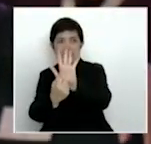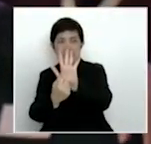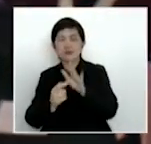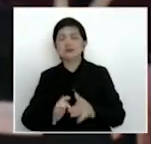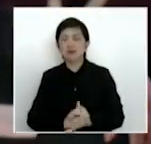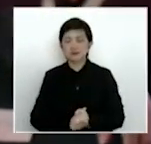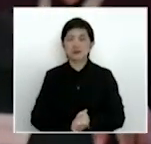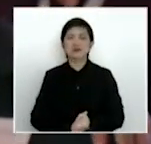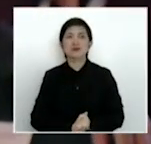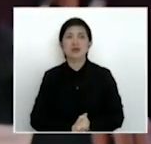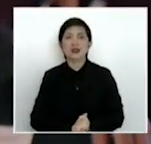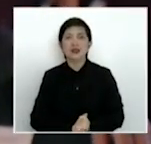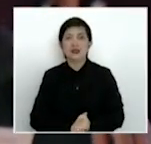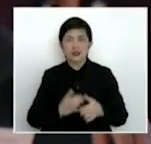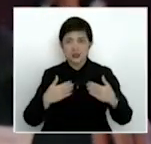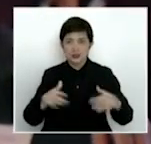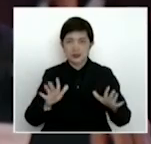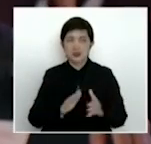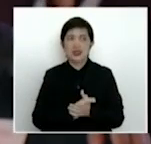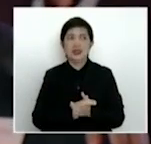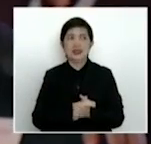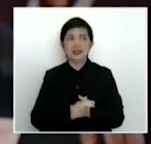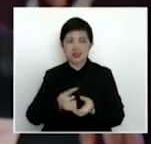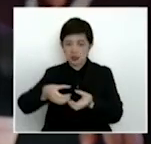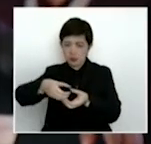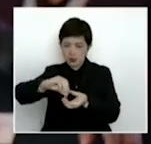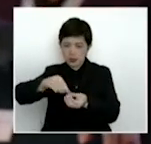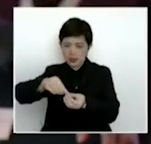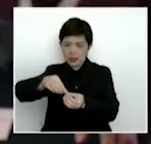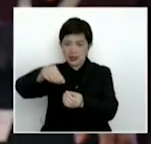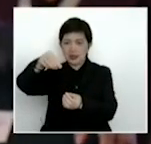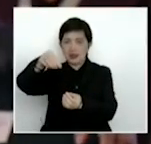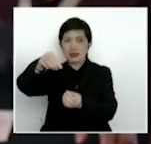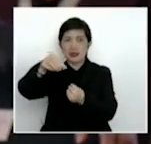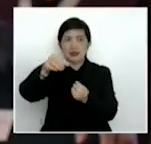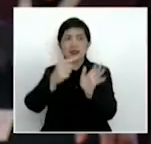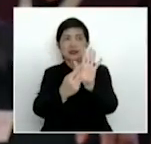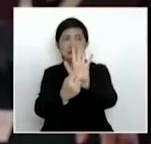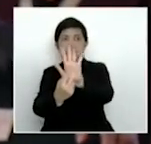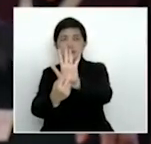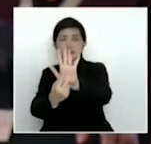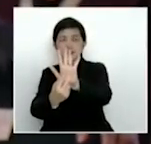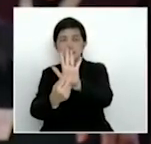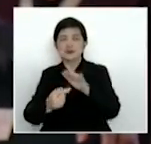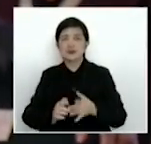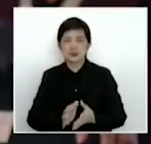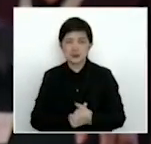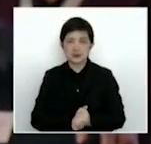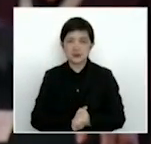moderator baik sudah diambil dibuka bolanya dibaca kertasnya dan diperlihatkan kepada kita